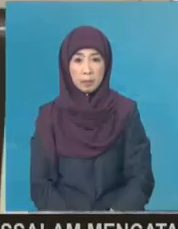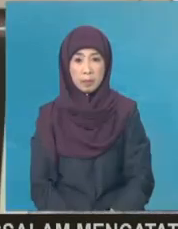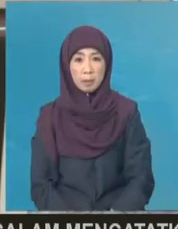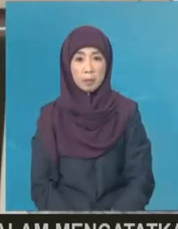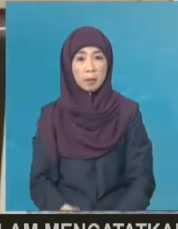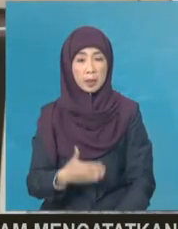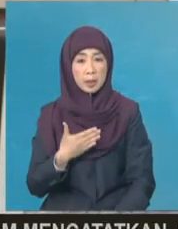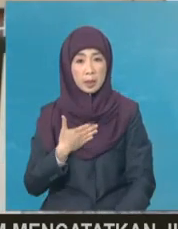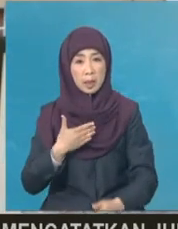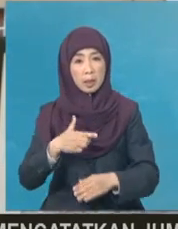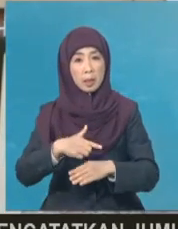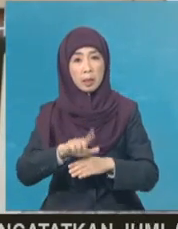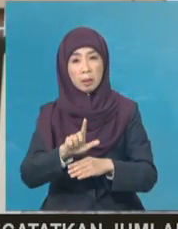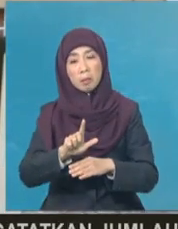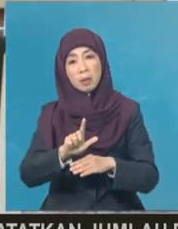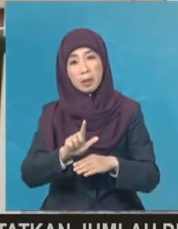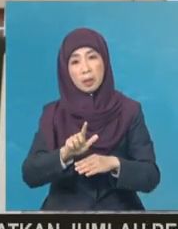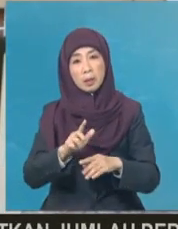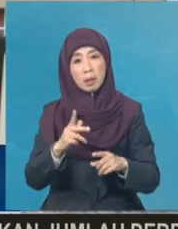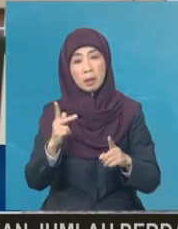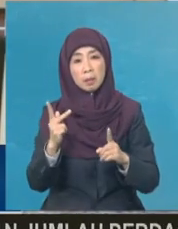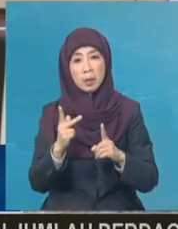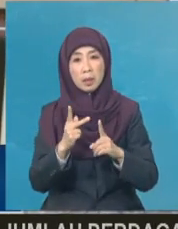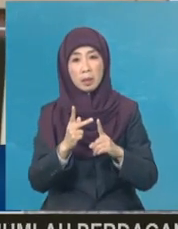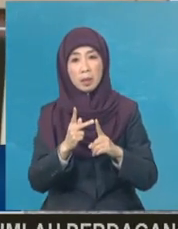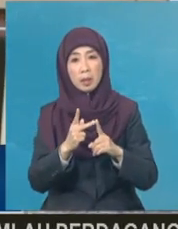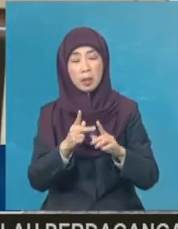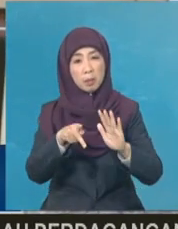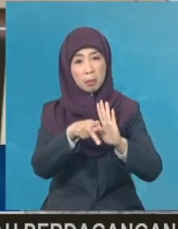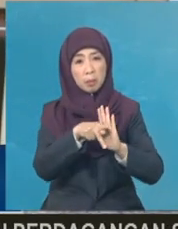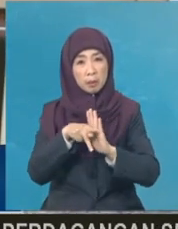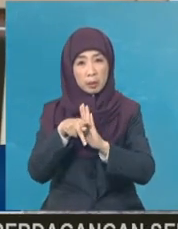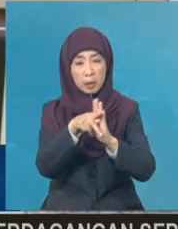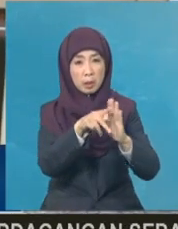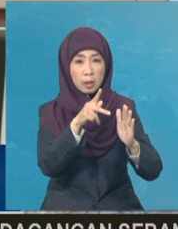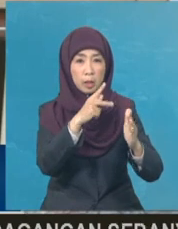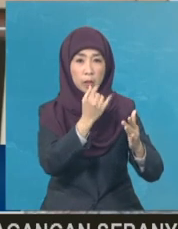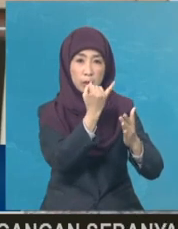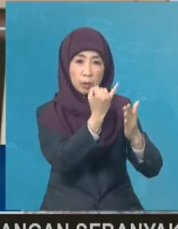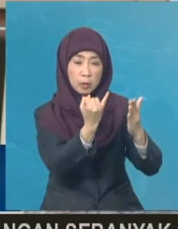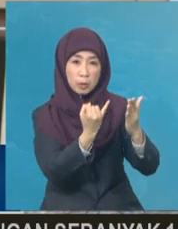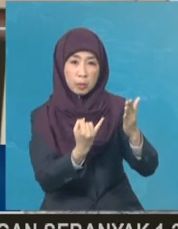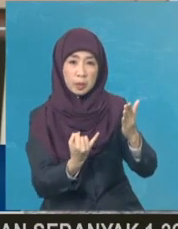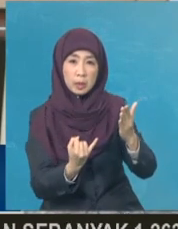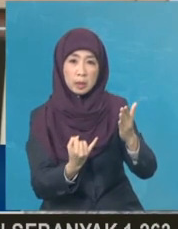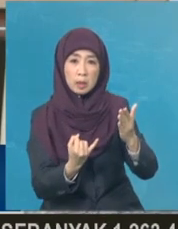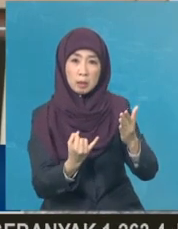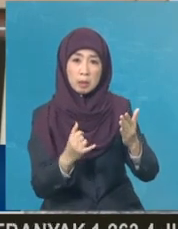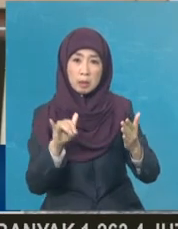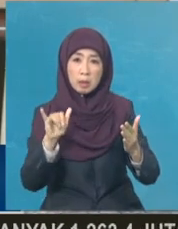Hai Kayak lebih kepada motor nih kan Ah lukisan pisang yang